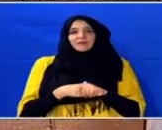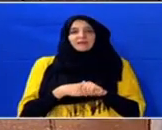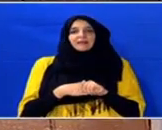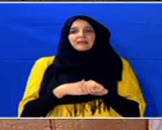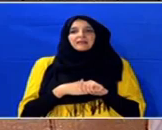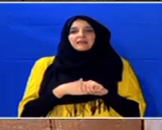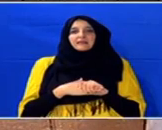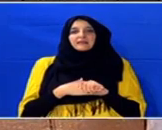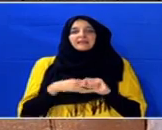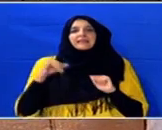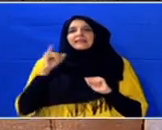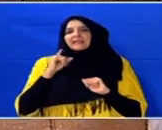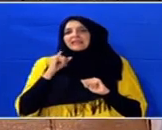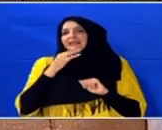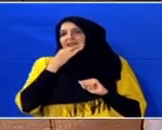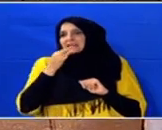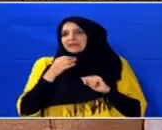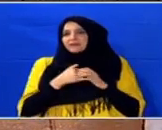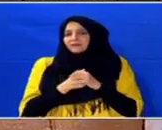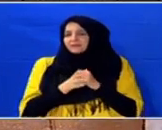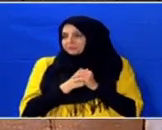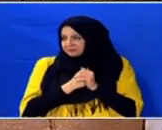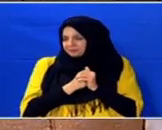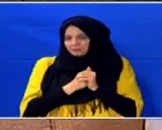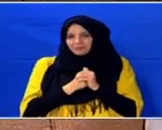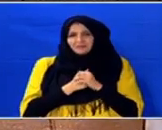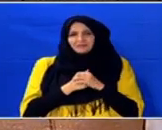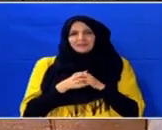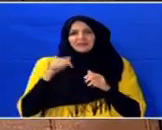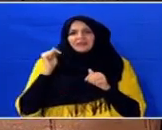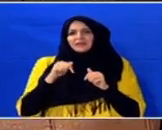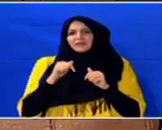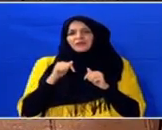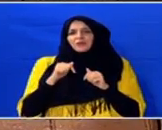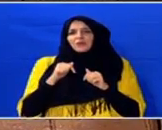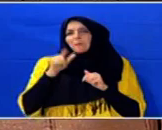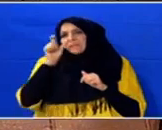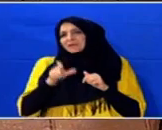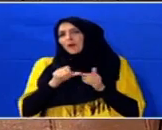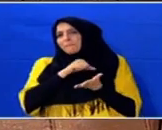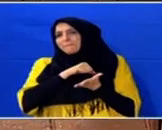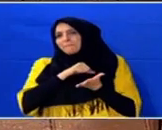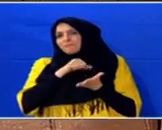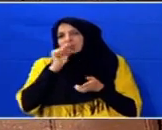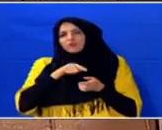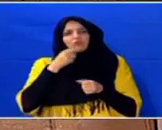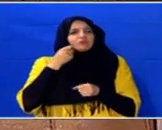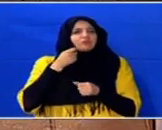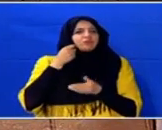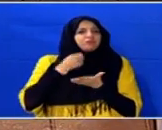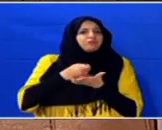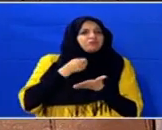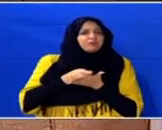نفقة على الغير يقول مثلا يجب على فلان أن ينفق علي أو على